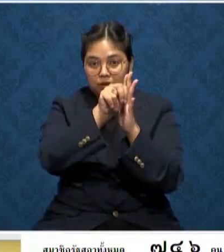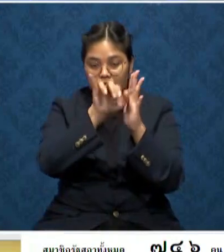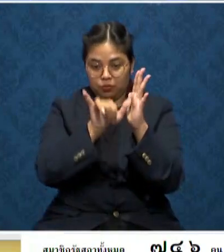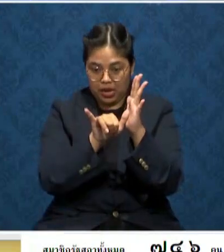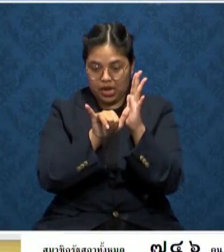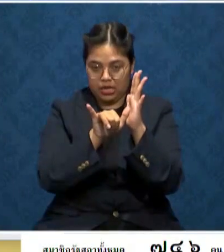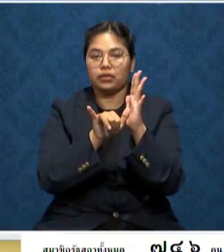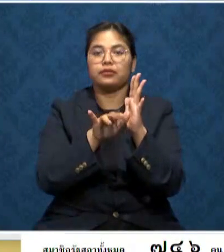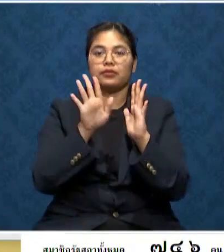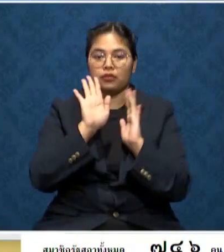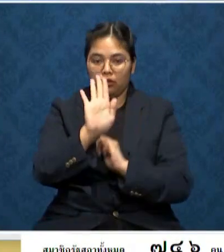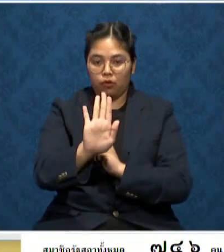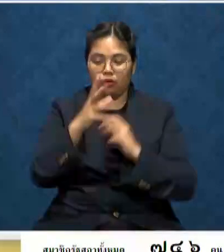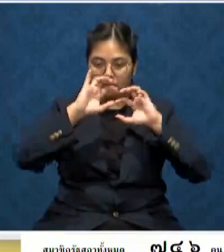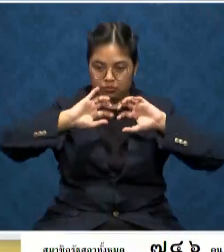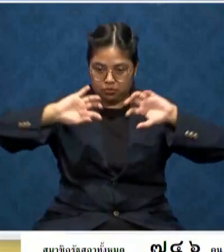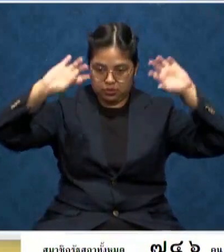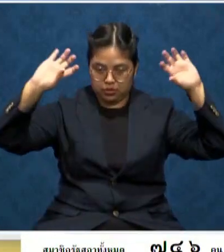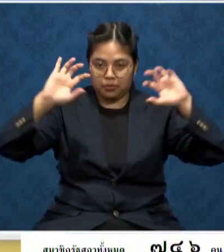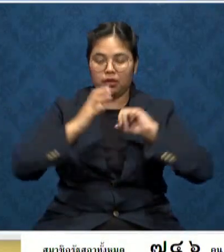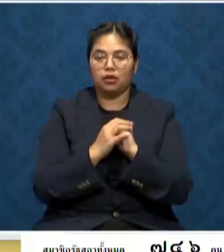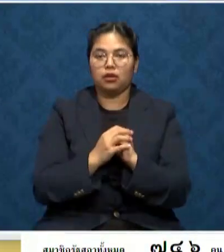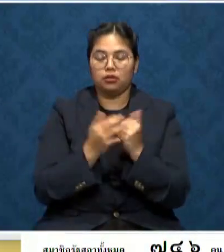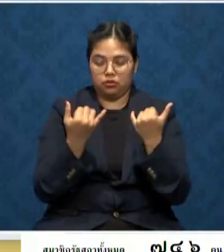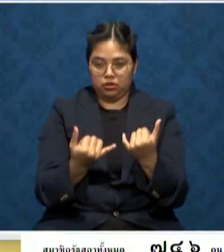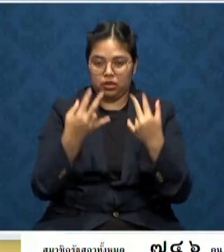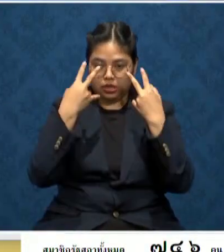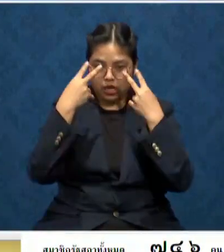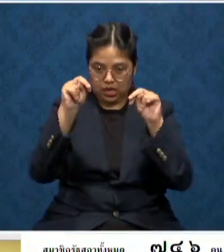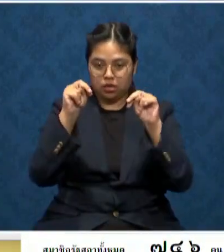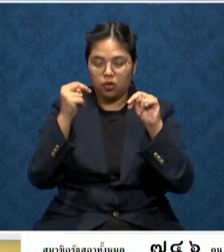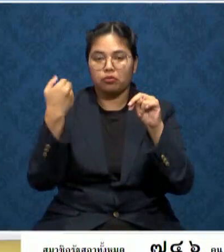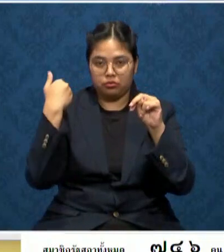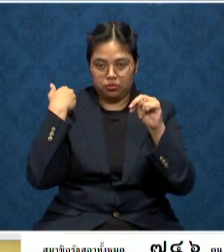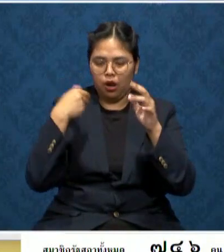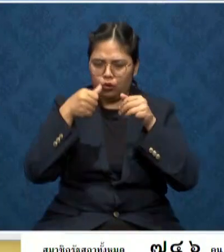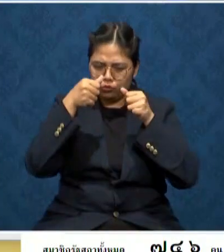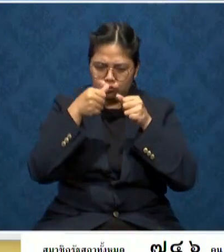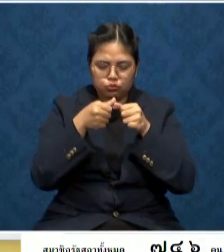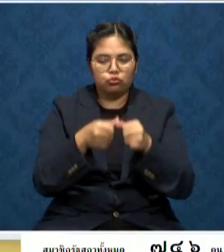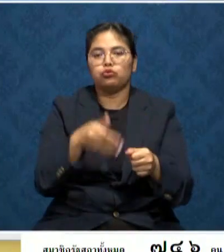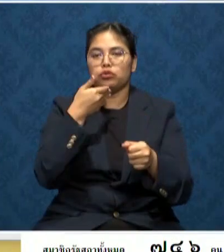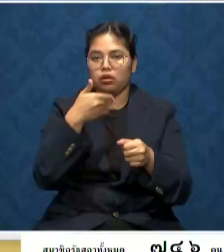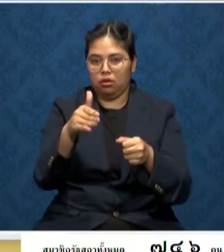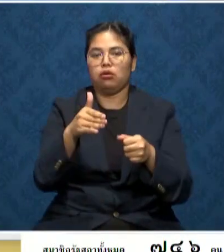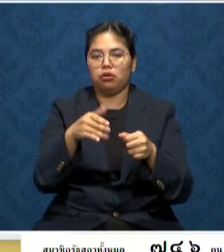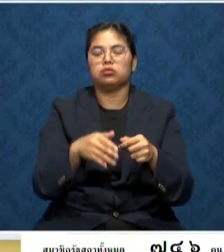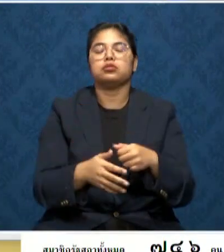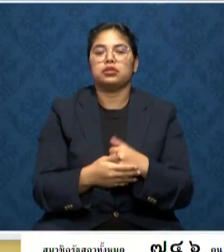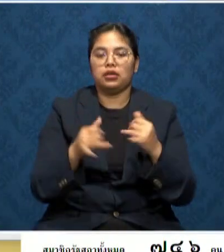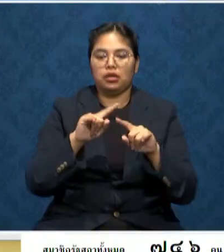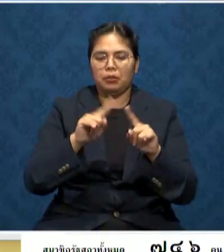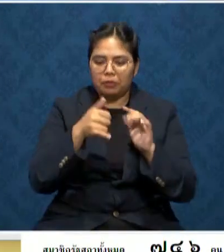ชื่ชมเปพิเศษครับท่านนายกท่านอยู่ตลอดทานออกไปปีทุละเพงเรีน้อยและทั้นก็กับมาอยู่และลฟังตลอด